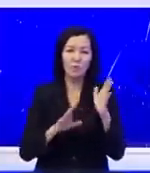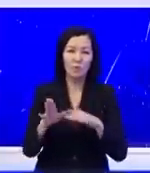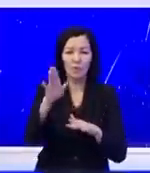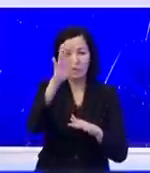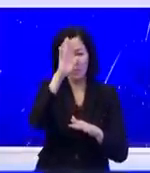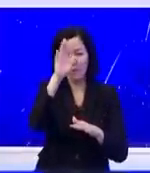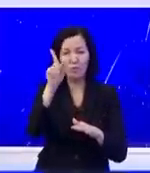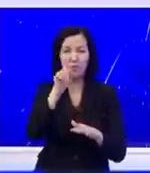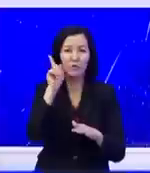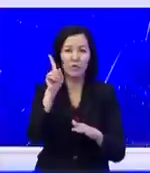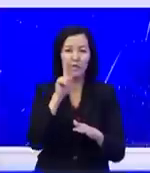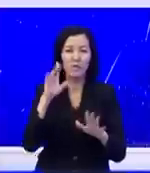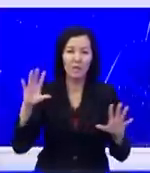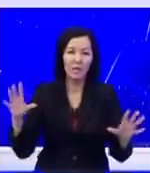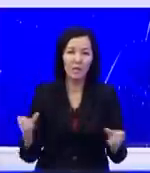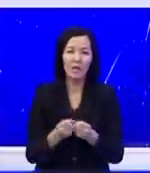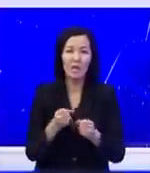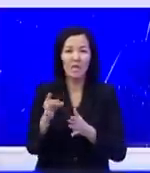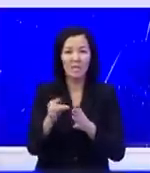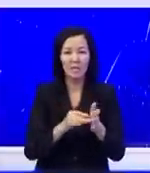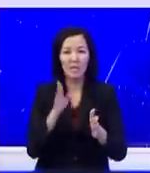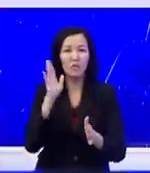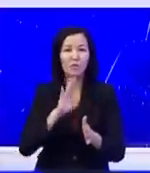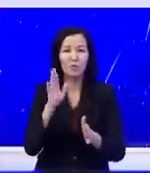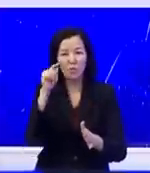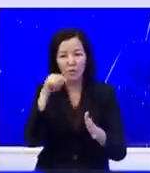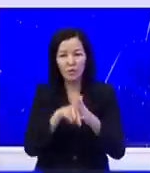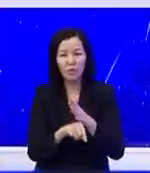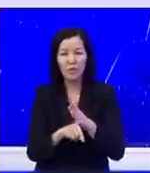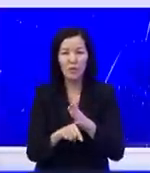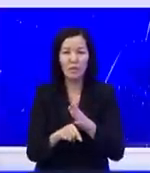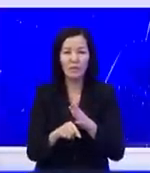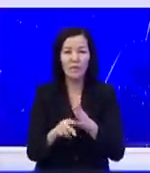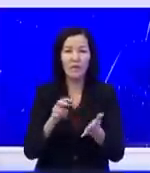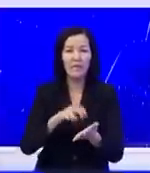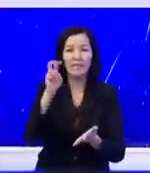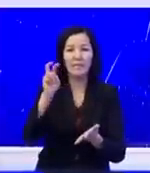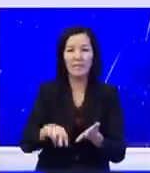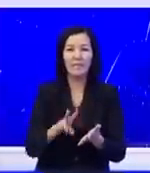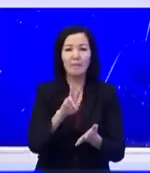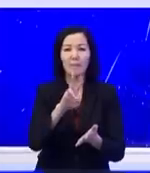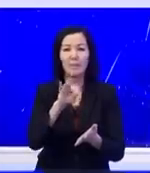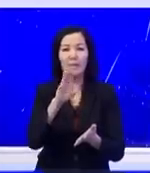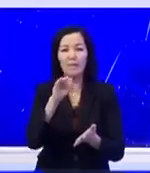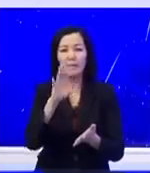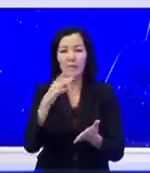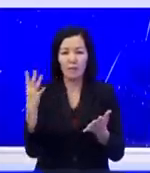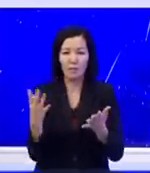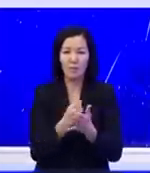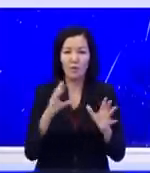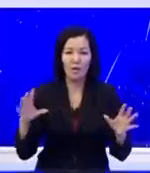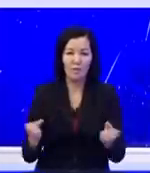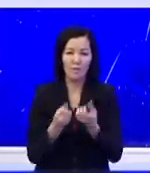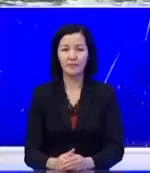арашалап қалған. Еш ойланбастан батыл қадамға барып кішкентай Нисаны отбасымен қауыштырды.